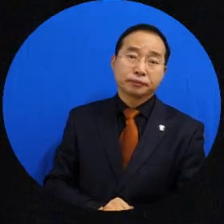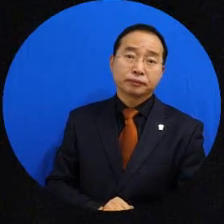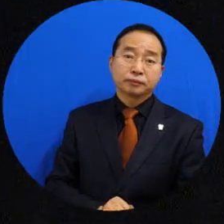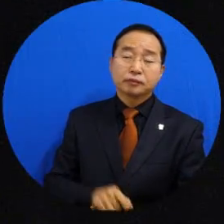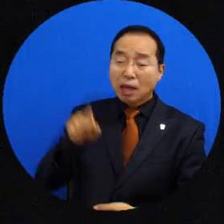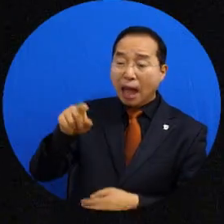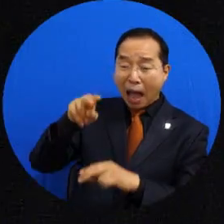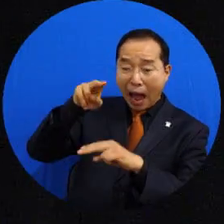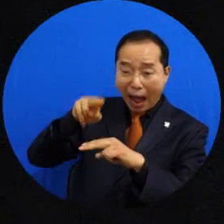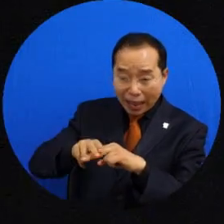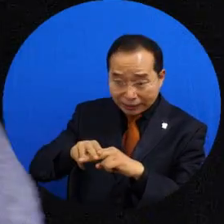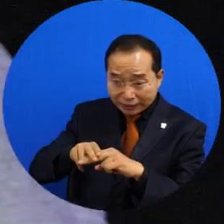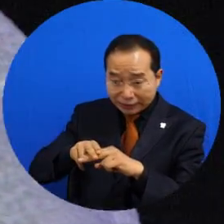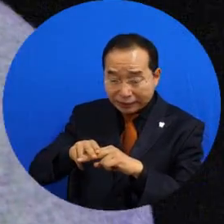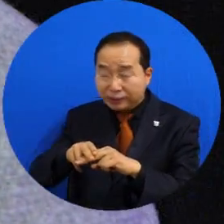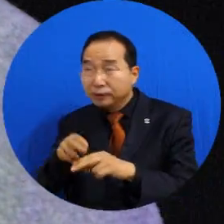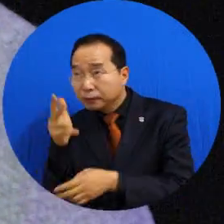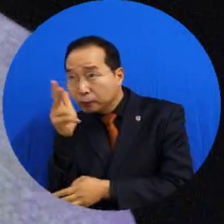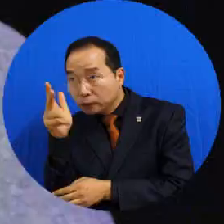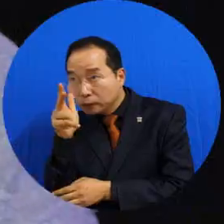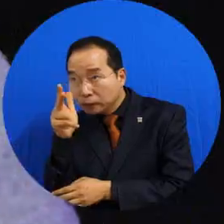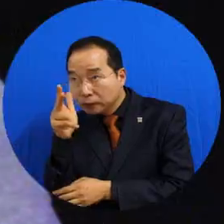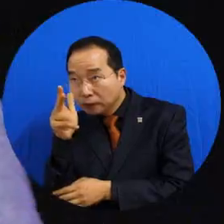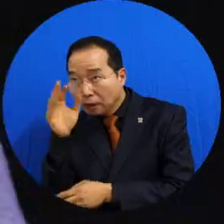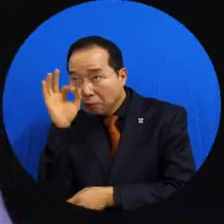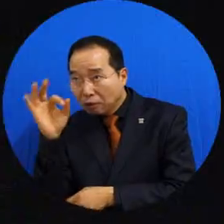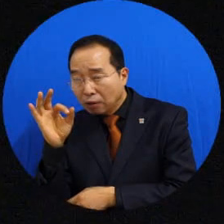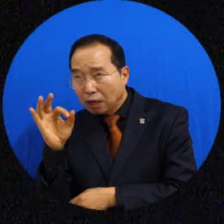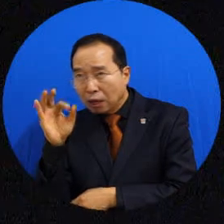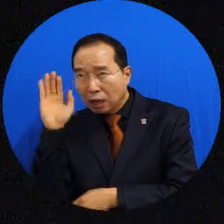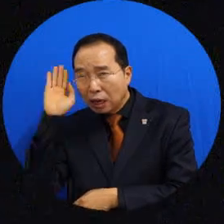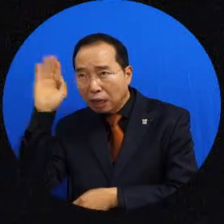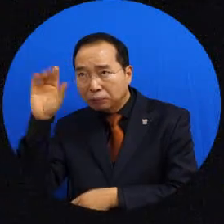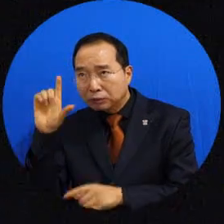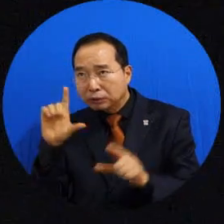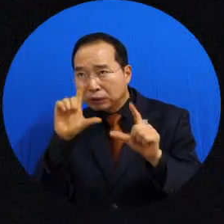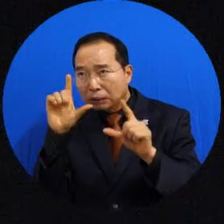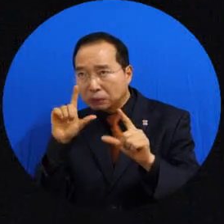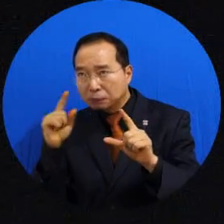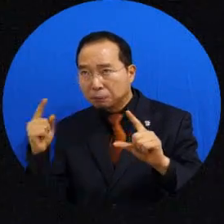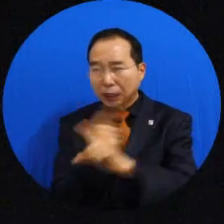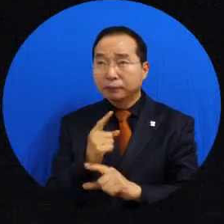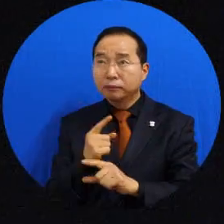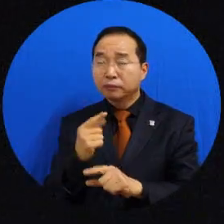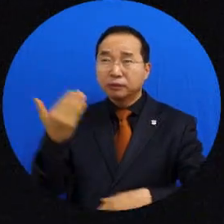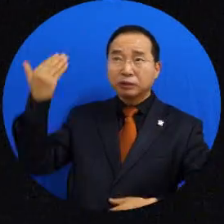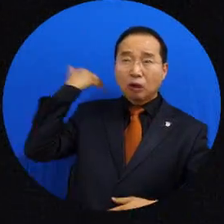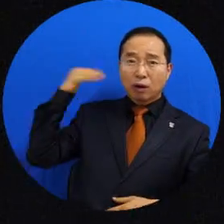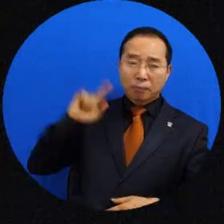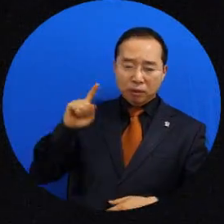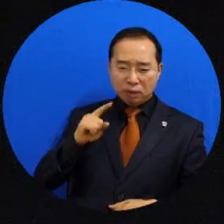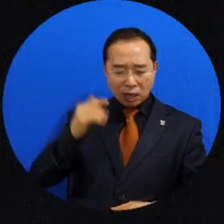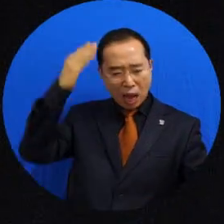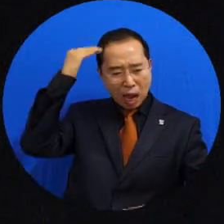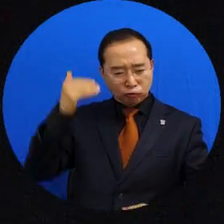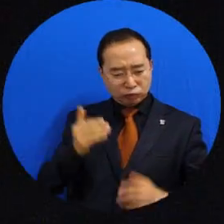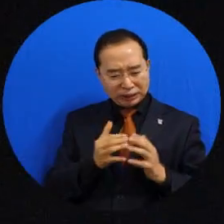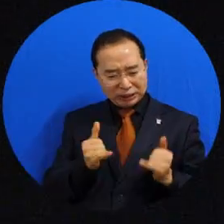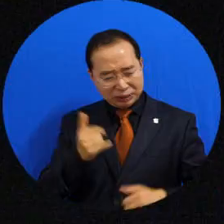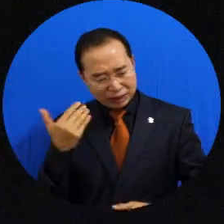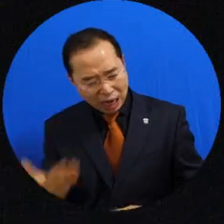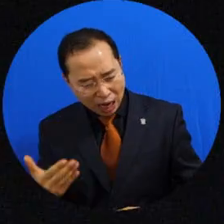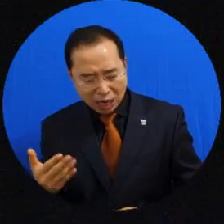저기 앉아있던 바로 그 자리에서 제 인생이 바뀌어버렸어요. 그 전까지만 해도 저는 내가 과연 한국인이 되어야